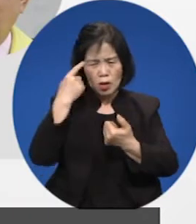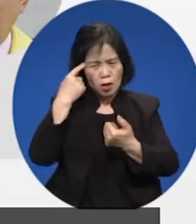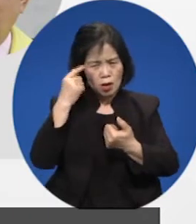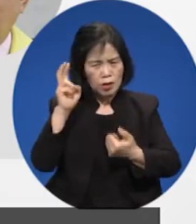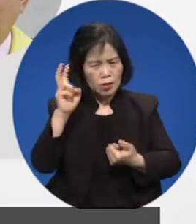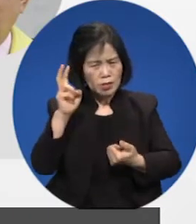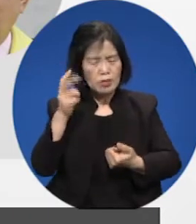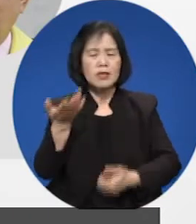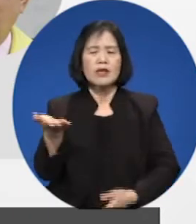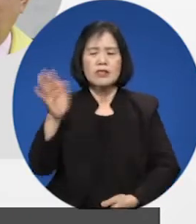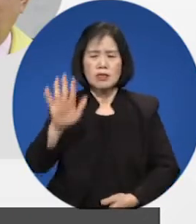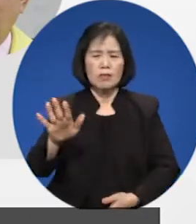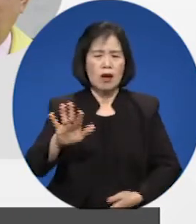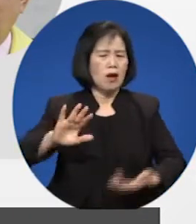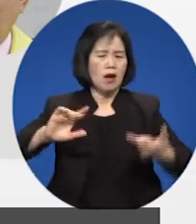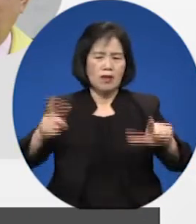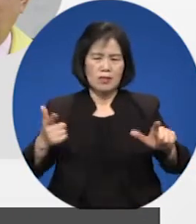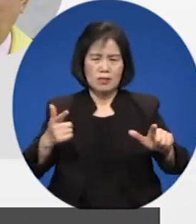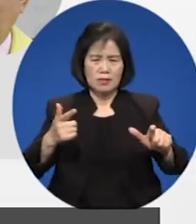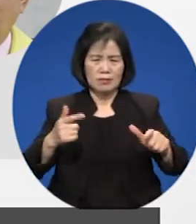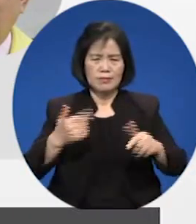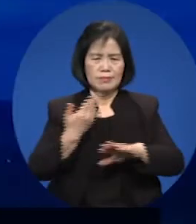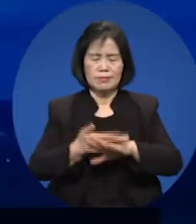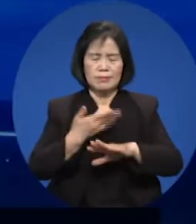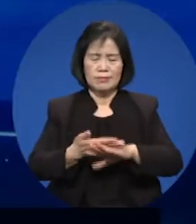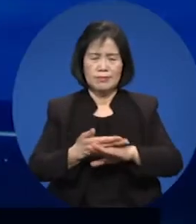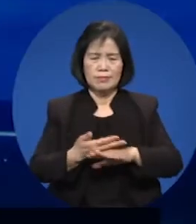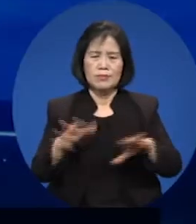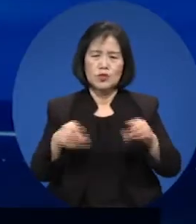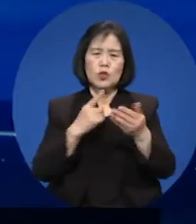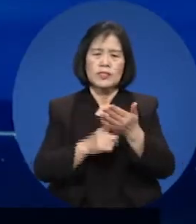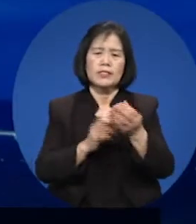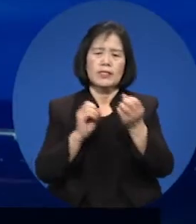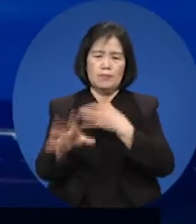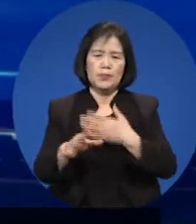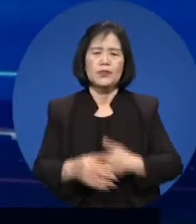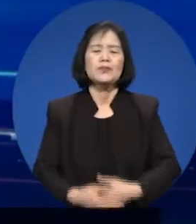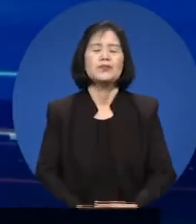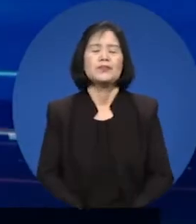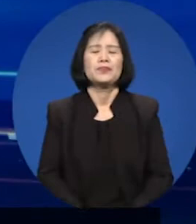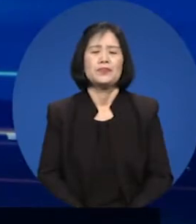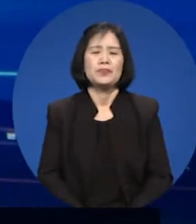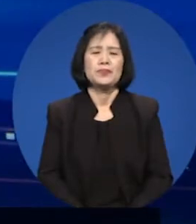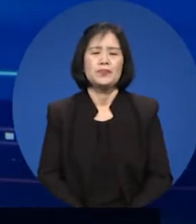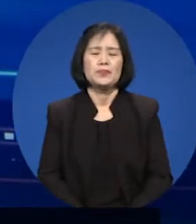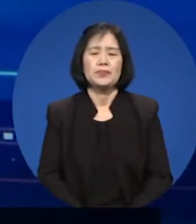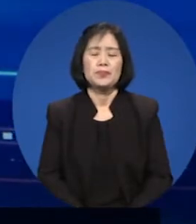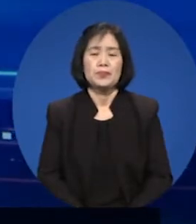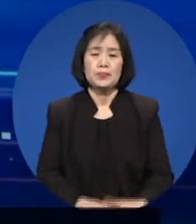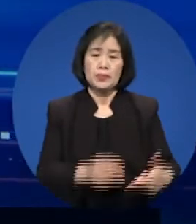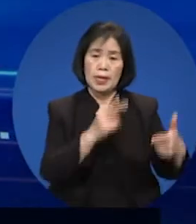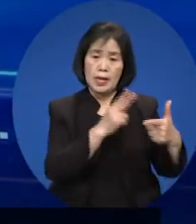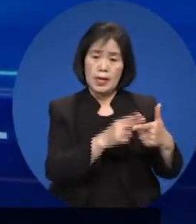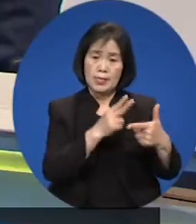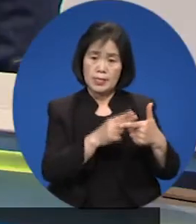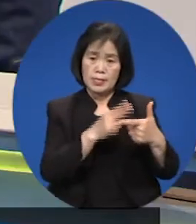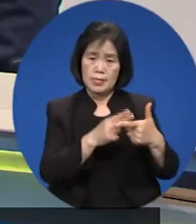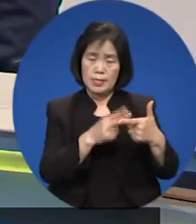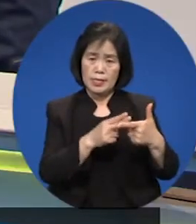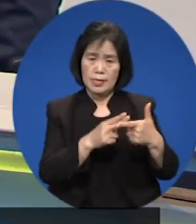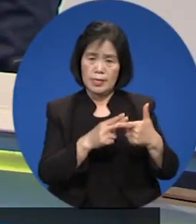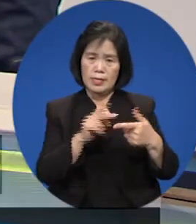봤는데 그렇지 않다는게 지금 정 총리의 얘기입니다 이 부분은 어떻게 들어야 합니까 래치 에 대한